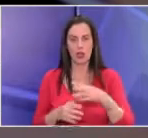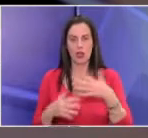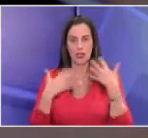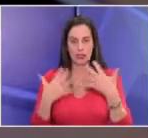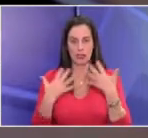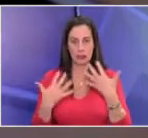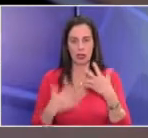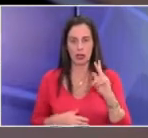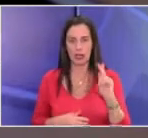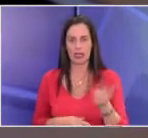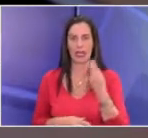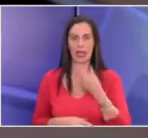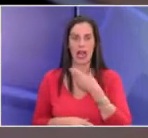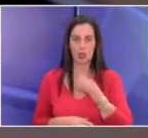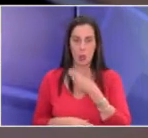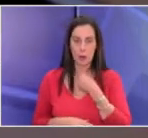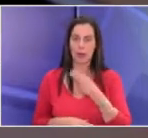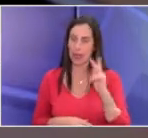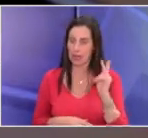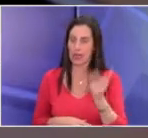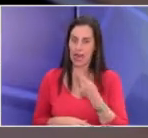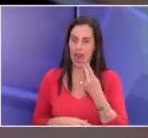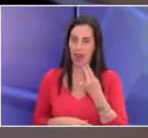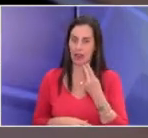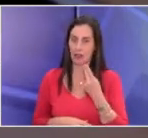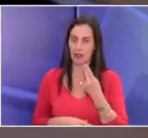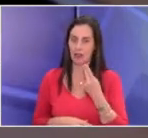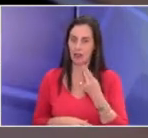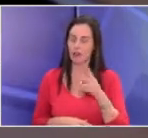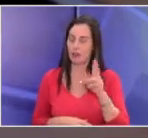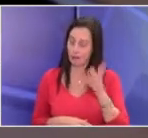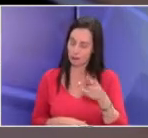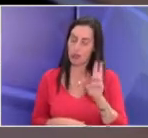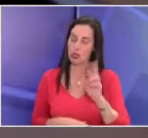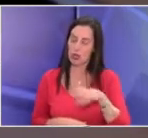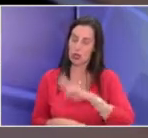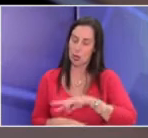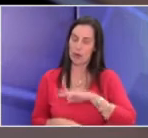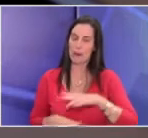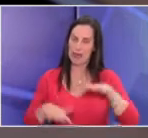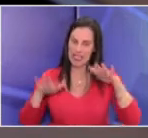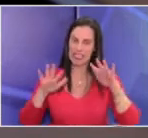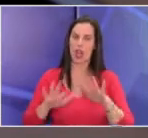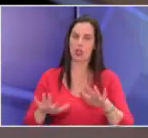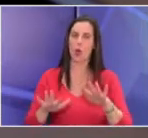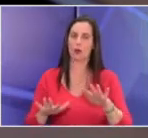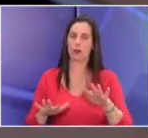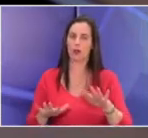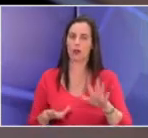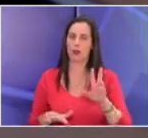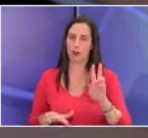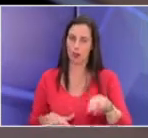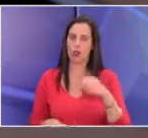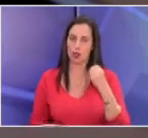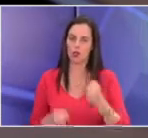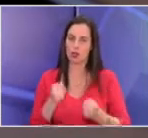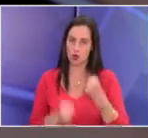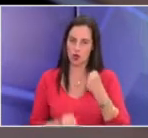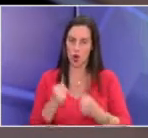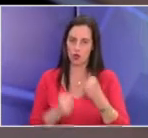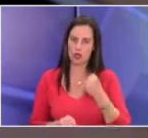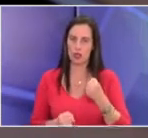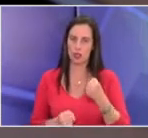השיקום האסירים בישראל לדבר הזה. אני אגיד שלצערי זה לא יקרה, כי אנחנו הולכים מחר לפירוק הכנסת. אבל אולי מישהו יאמץ את זה לקראת הממשלה